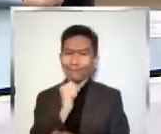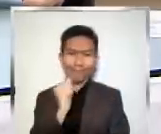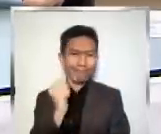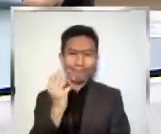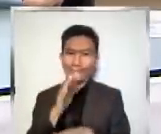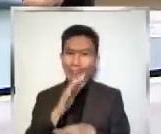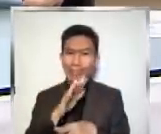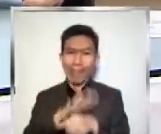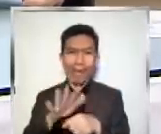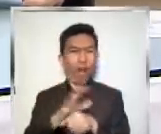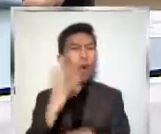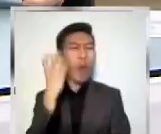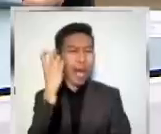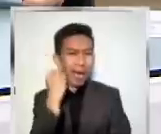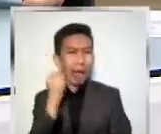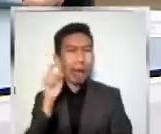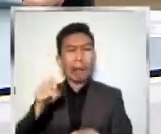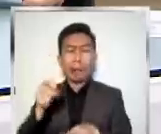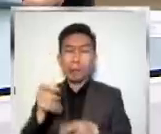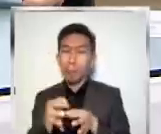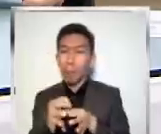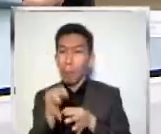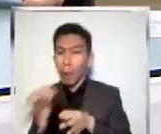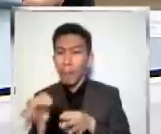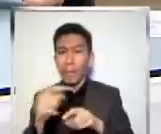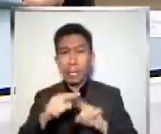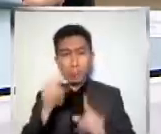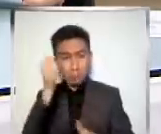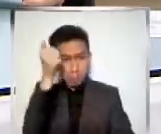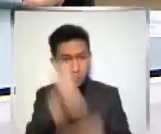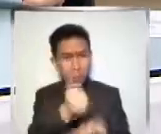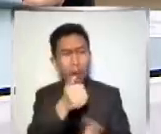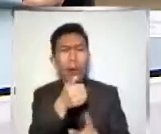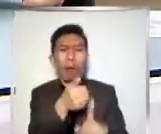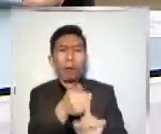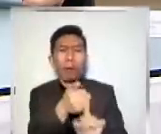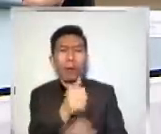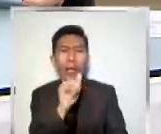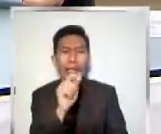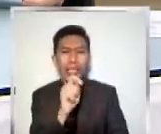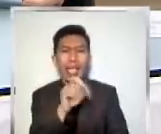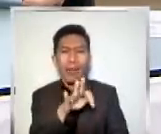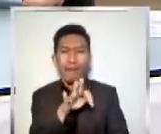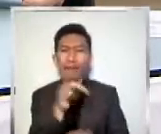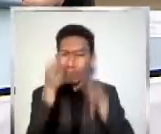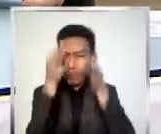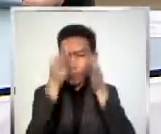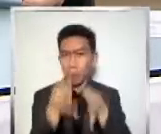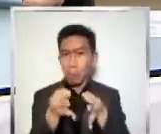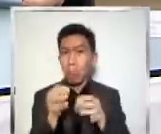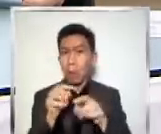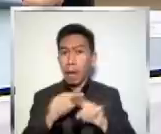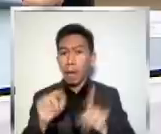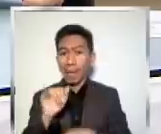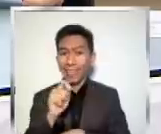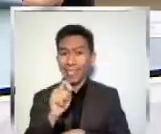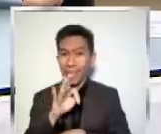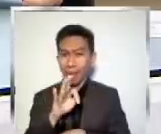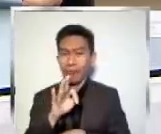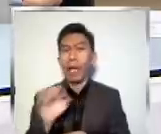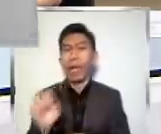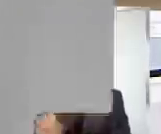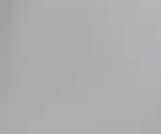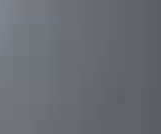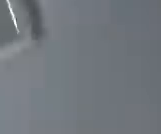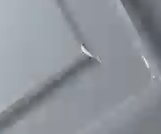linggo. Pero kung maaprubahan niya, nasa kamay pa rin ang IATF na sa Sabado pa magpupulong. Yan ang tinutukan ni Joseph